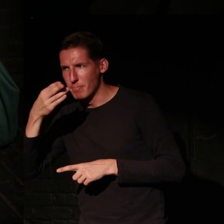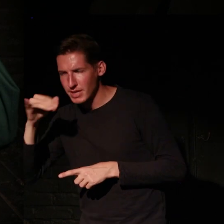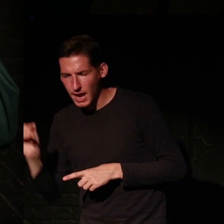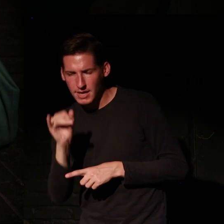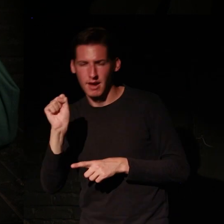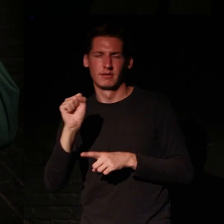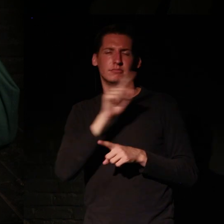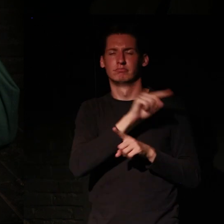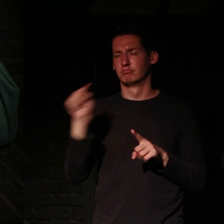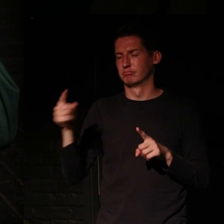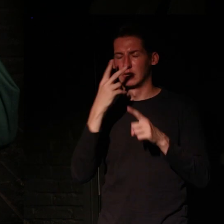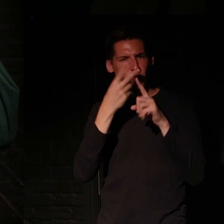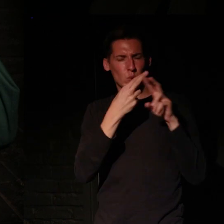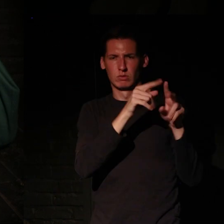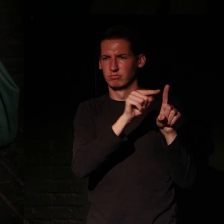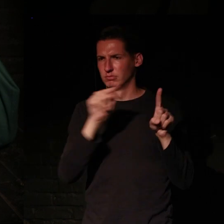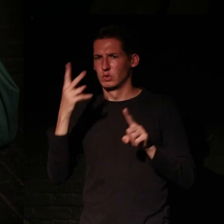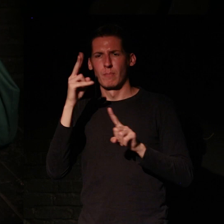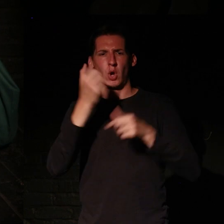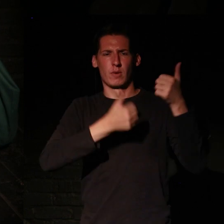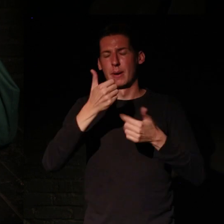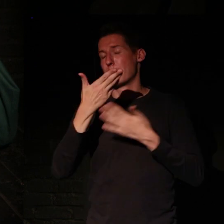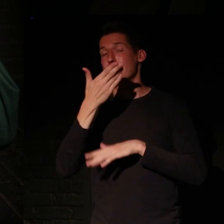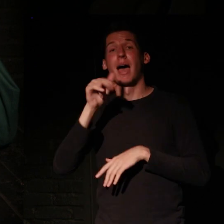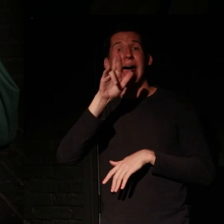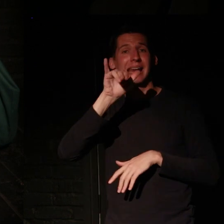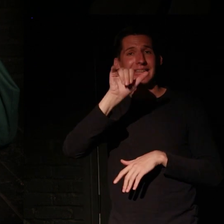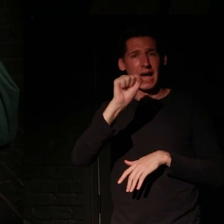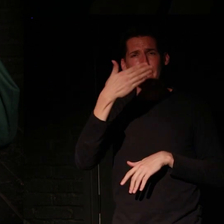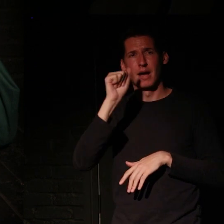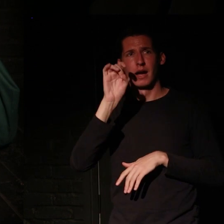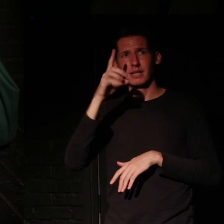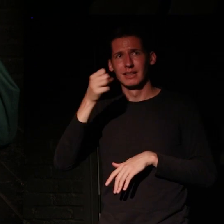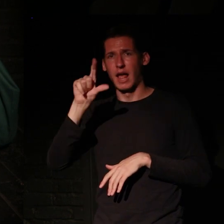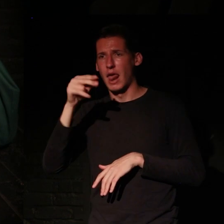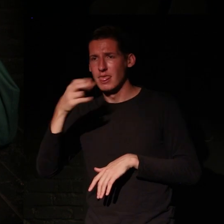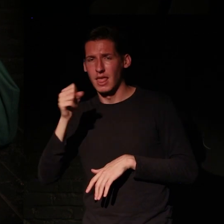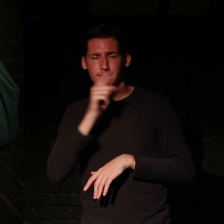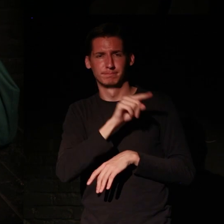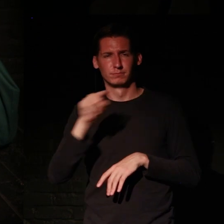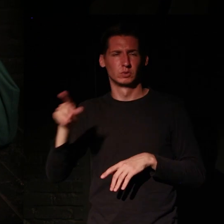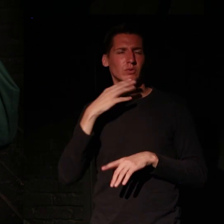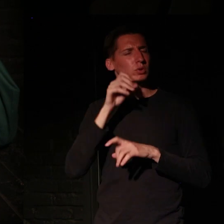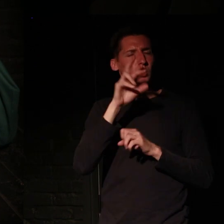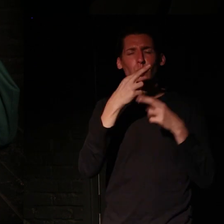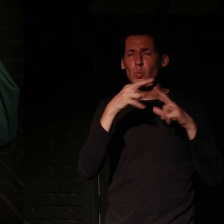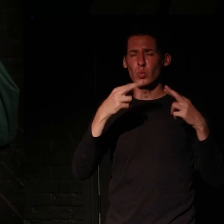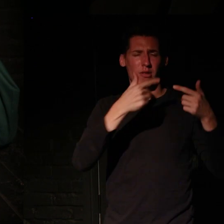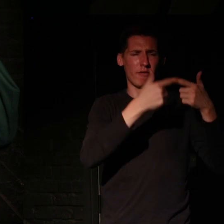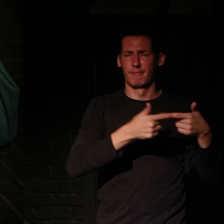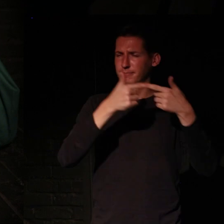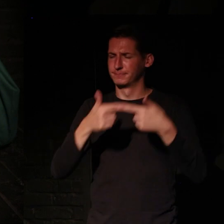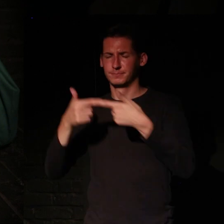późniejszą, i mamy Ewangelię również Marii Magdaleny. To są takie teksty